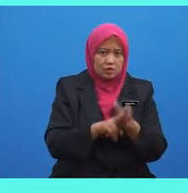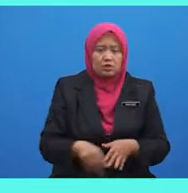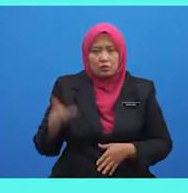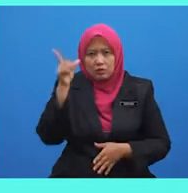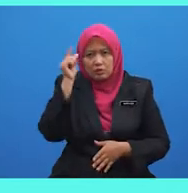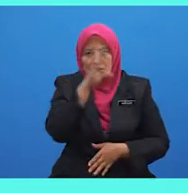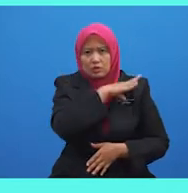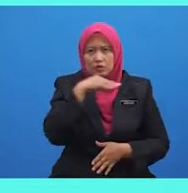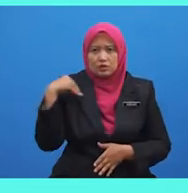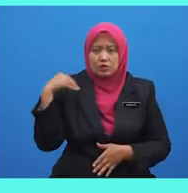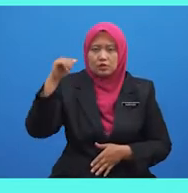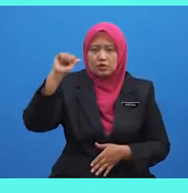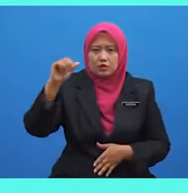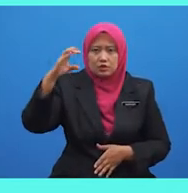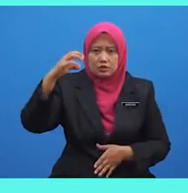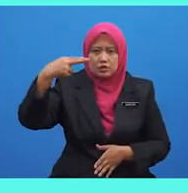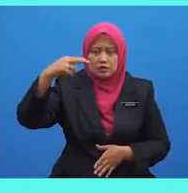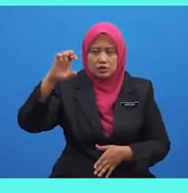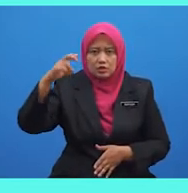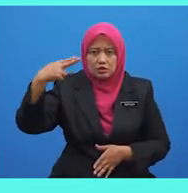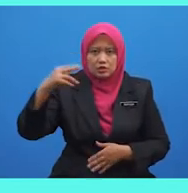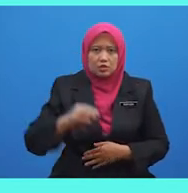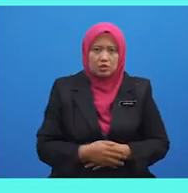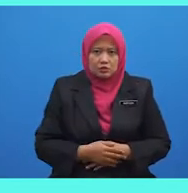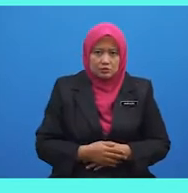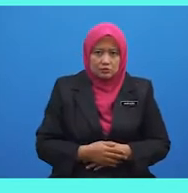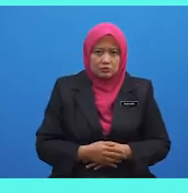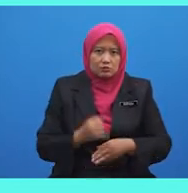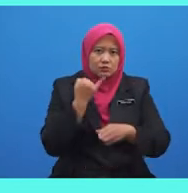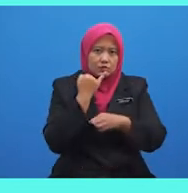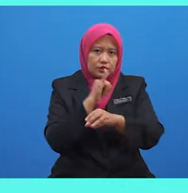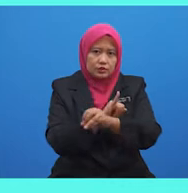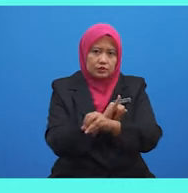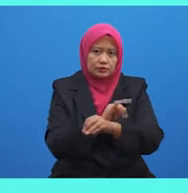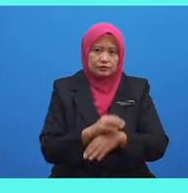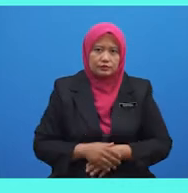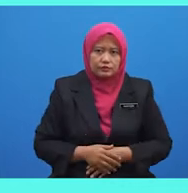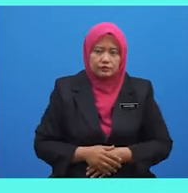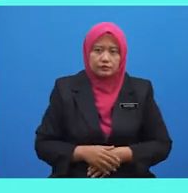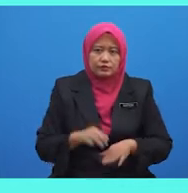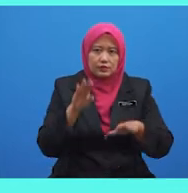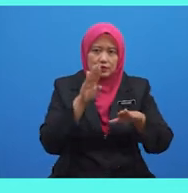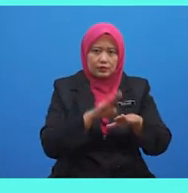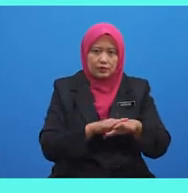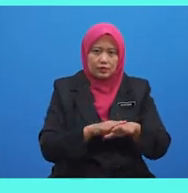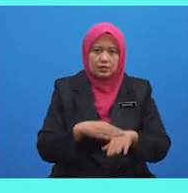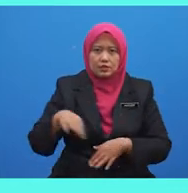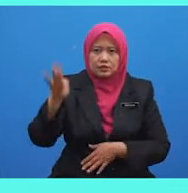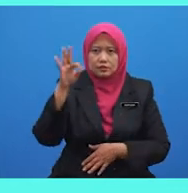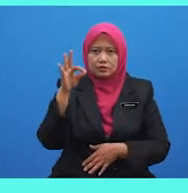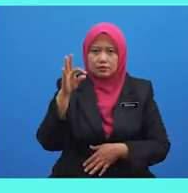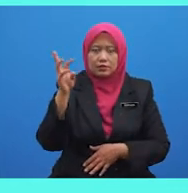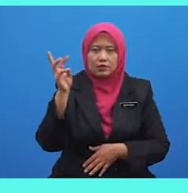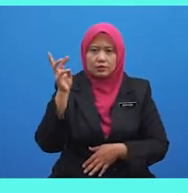pada 17 Mei 1606 antara Admiral Belanda Cornelis Matelief de Jorge